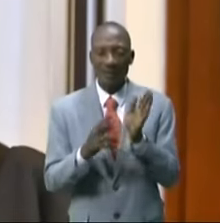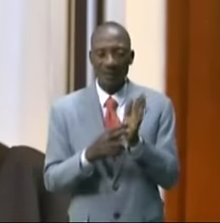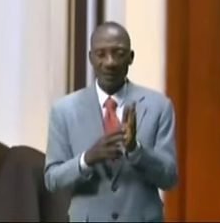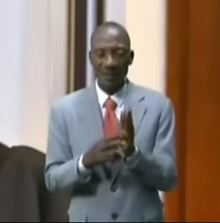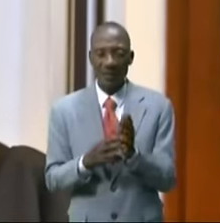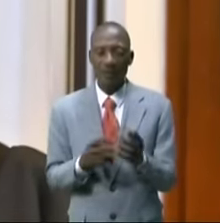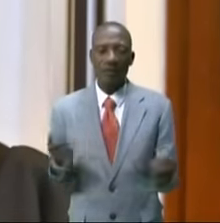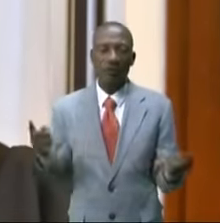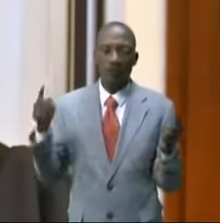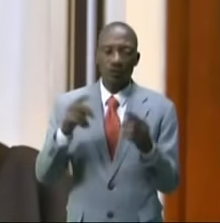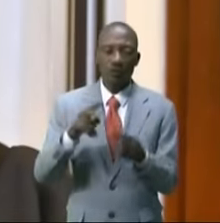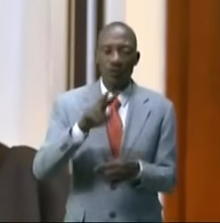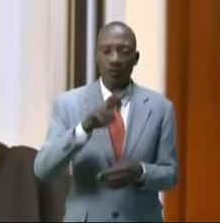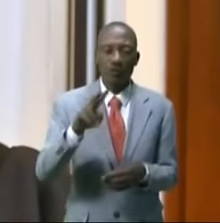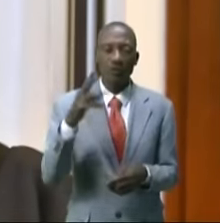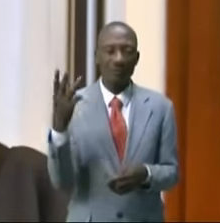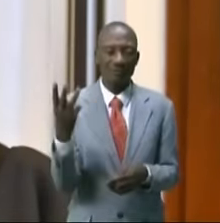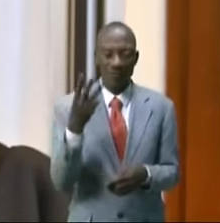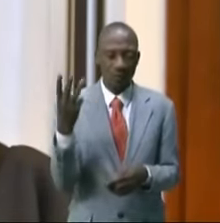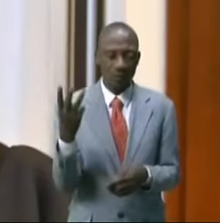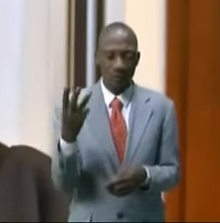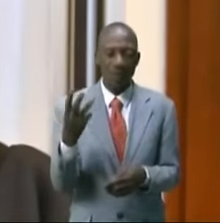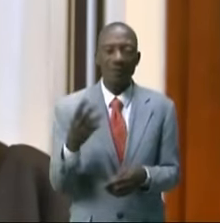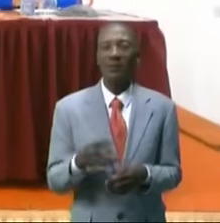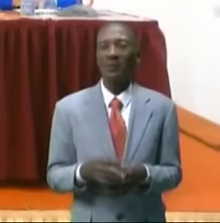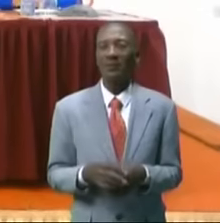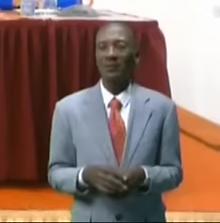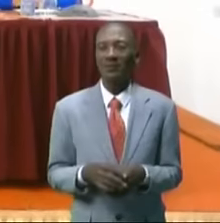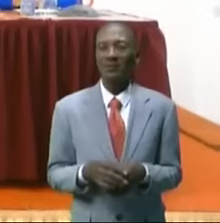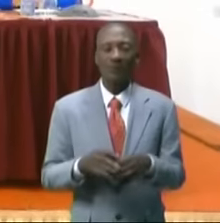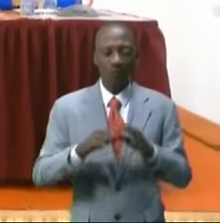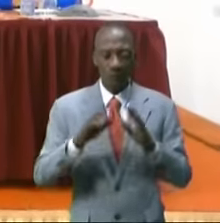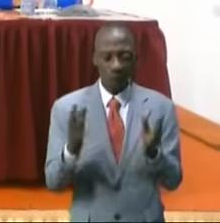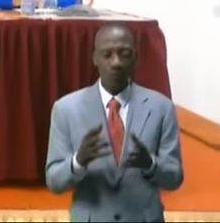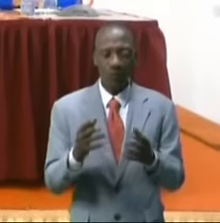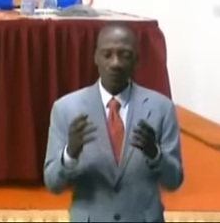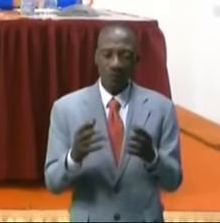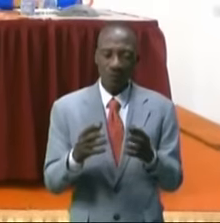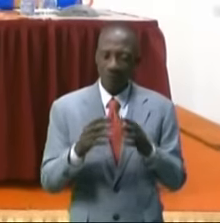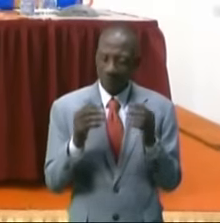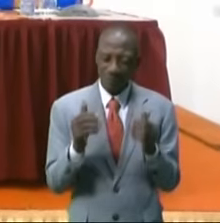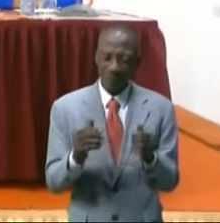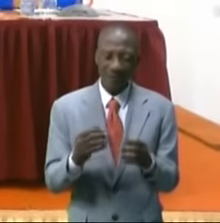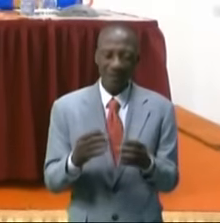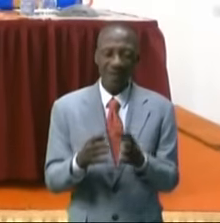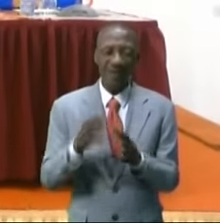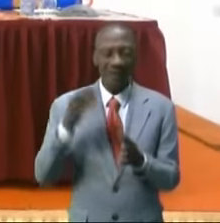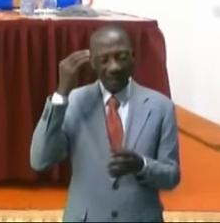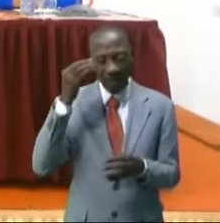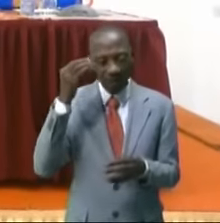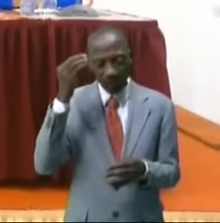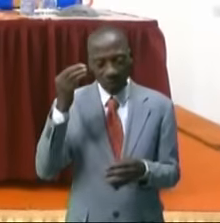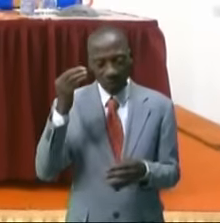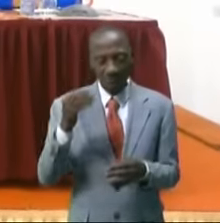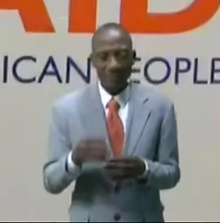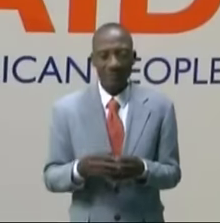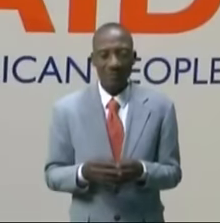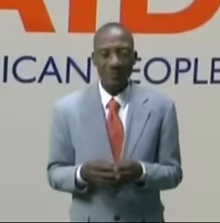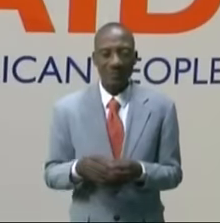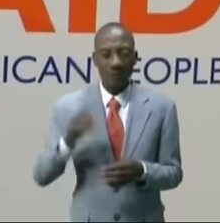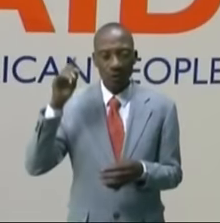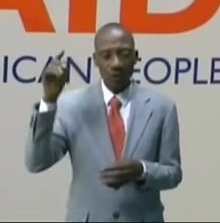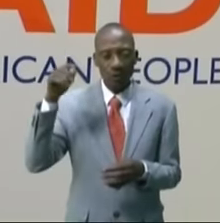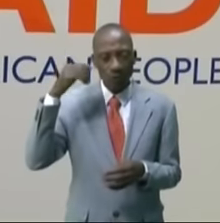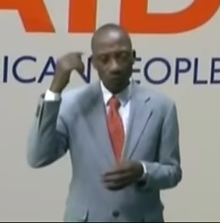en 2023 avec le passage à l'échelle sous le nom d'Espoir. Projet financé par les